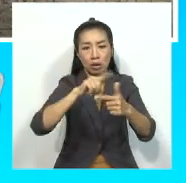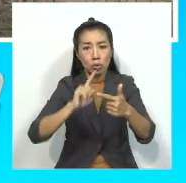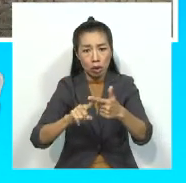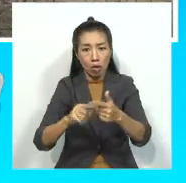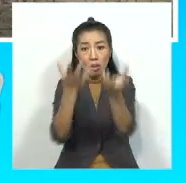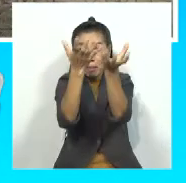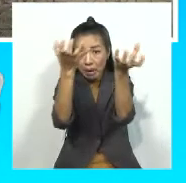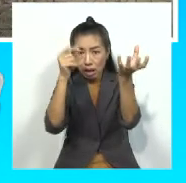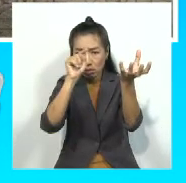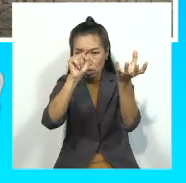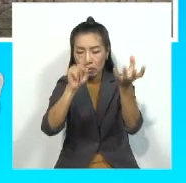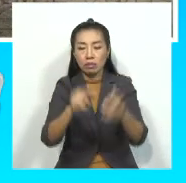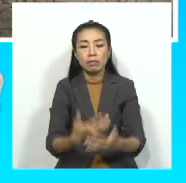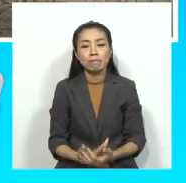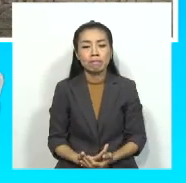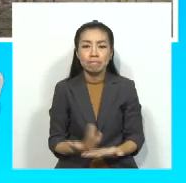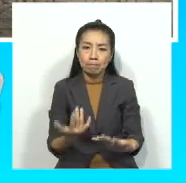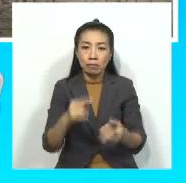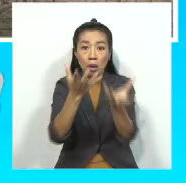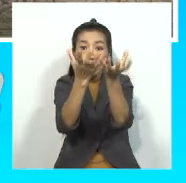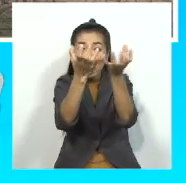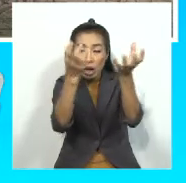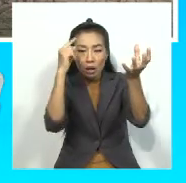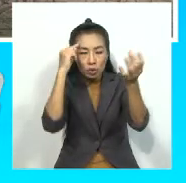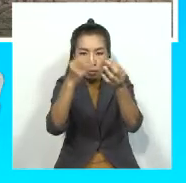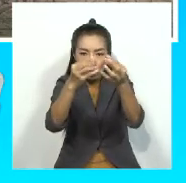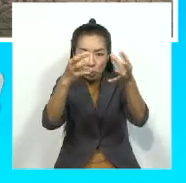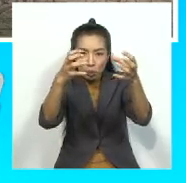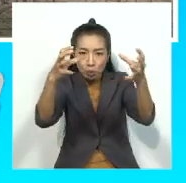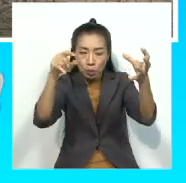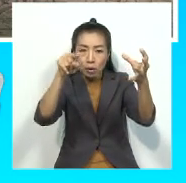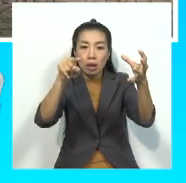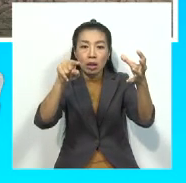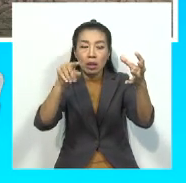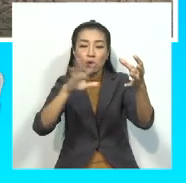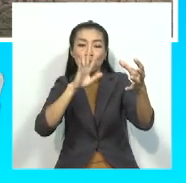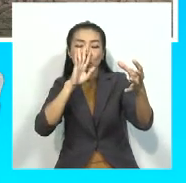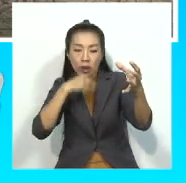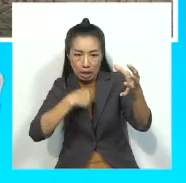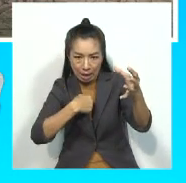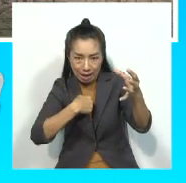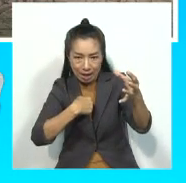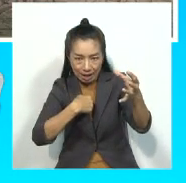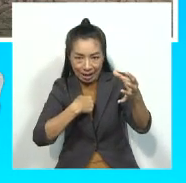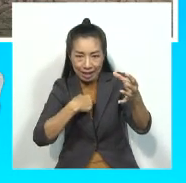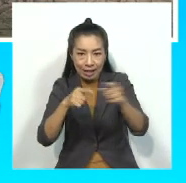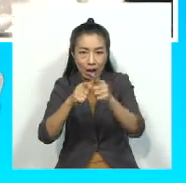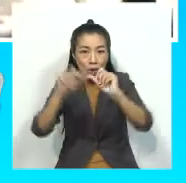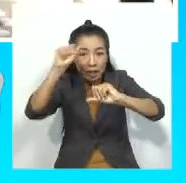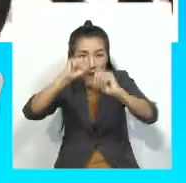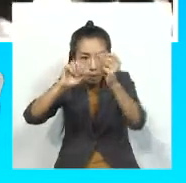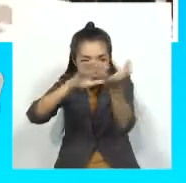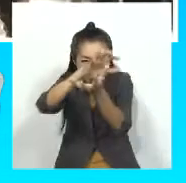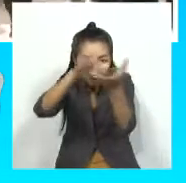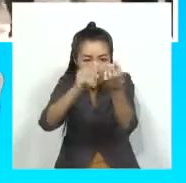มฆเนี่ยบางครั้งเนี่ยมันก็จะมีช่วงอายุของเมฆนะครับที่แบบว่าเราไปเลี้ยงแล้วเนี่ยมีความสมบูรณ์อย่างไรแล้วกล